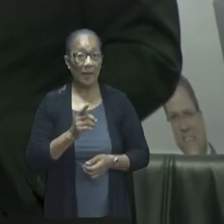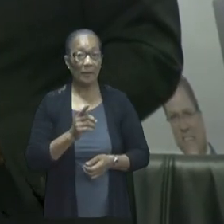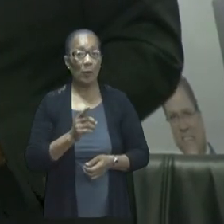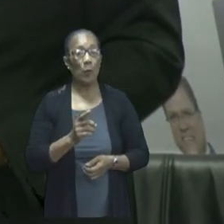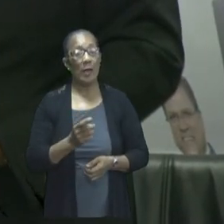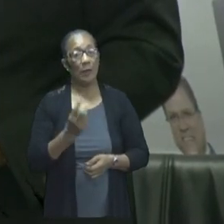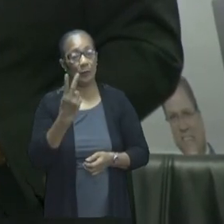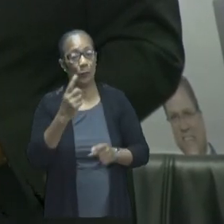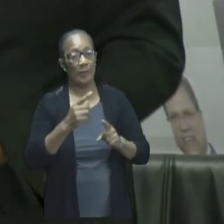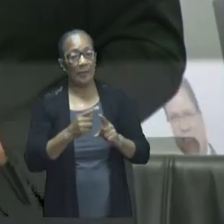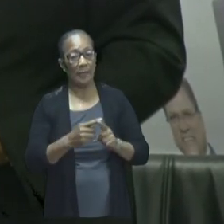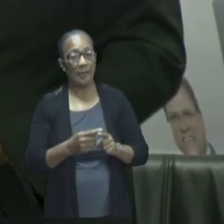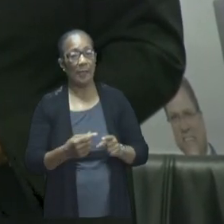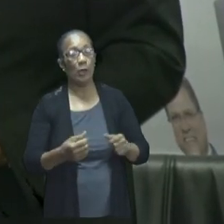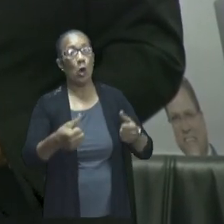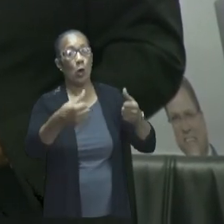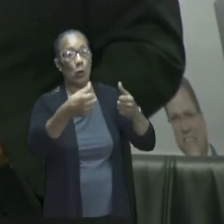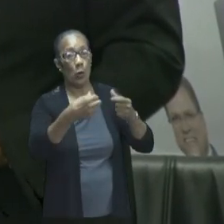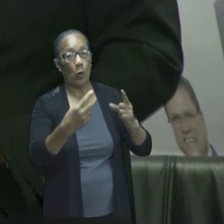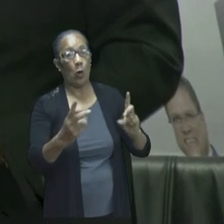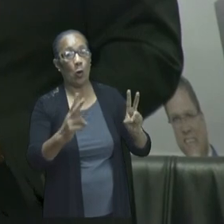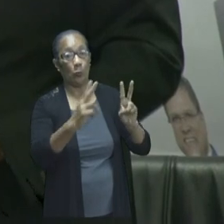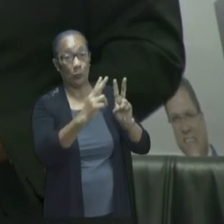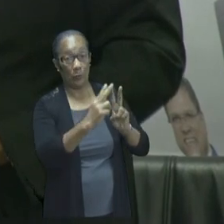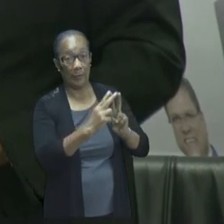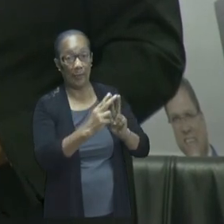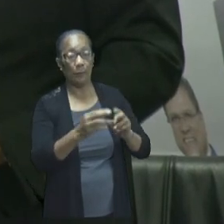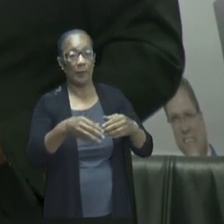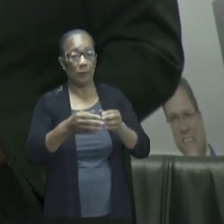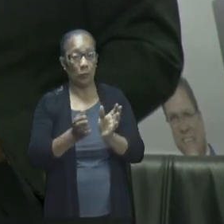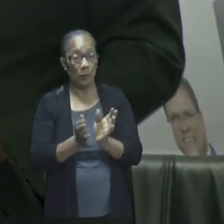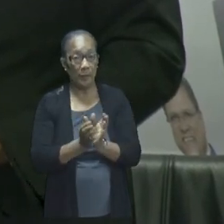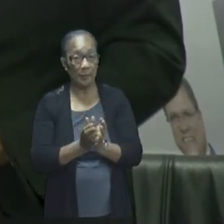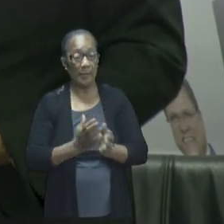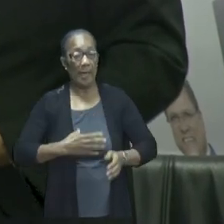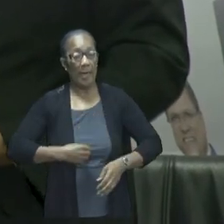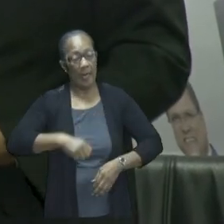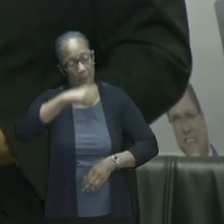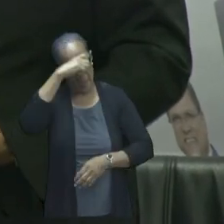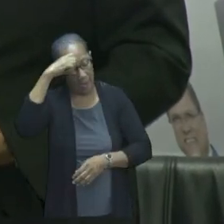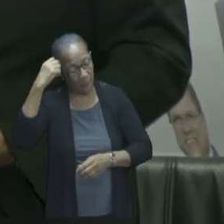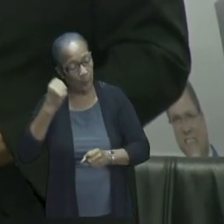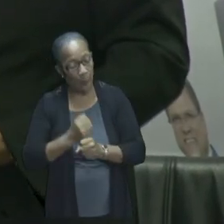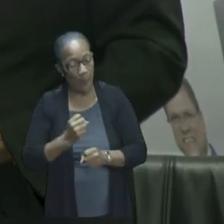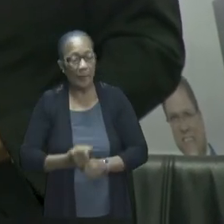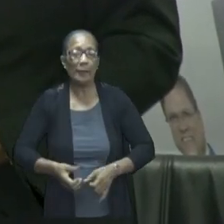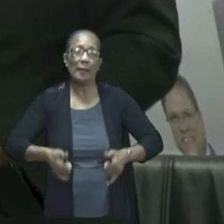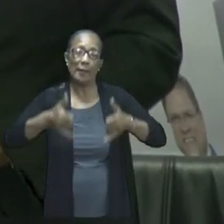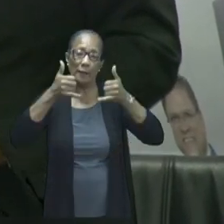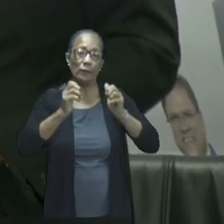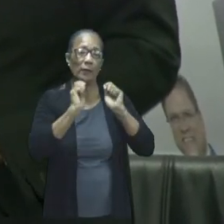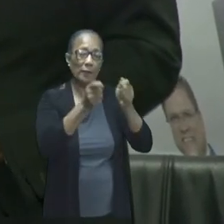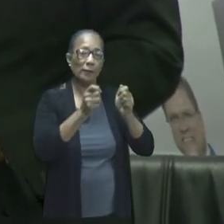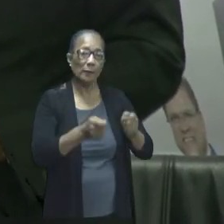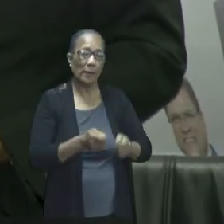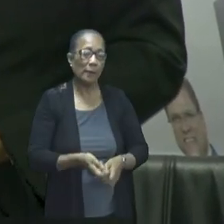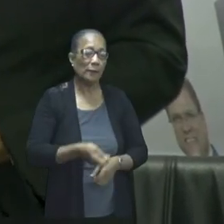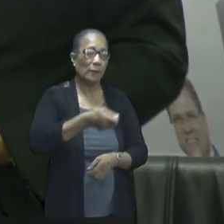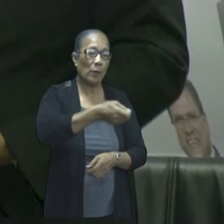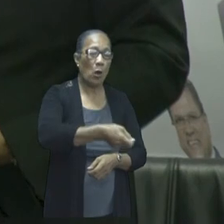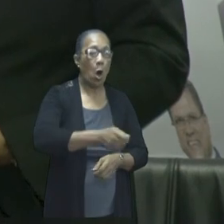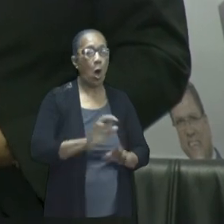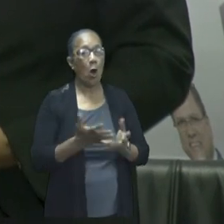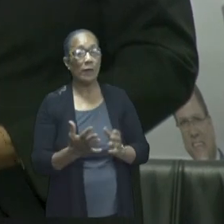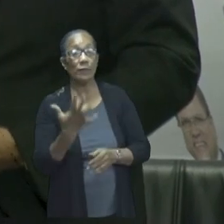gaat met de commissie en de minister die hebben zo hard zou er zoveel resultaten er geleverd het boek zal meer dan 500 pagina's waren